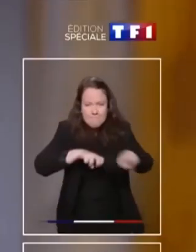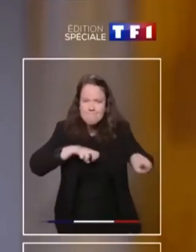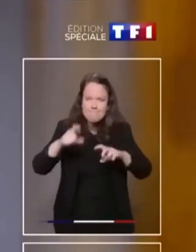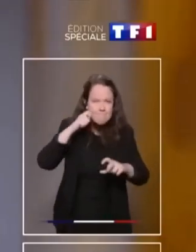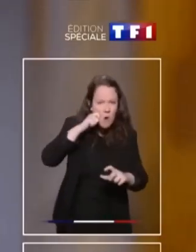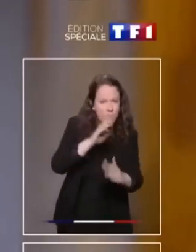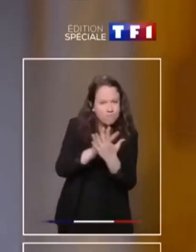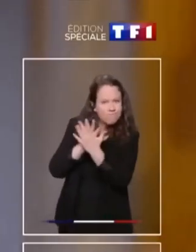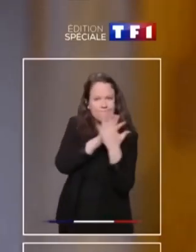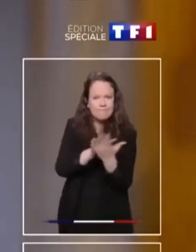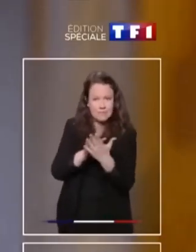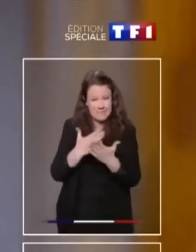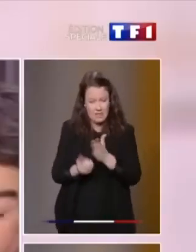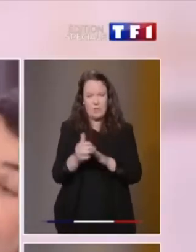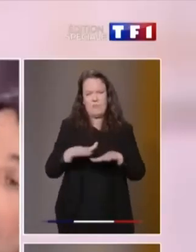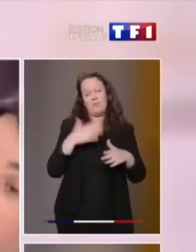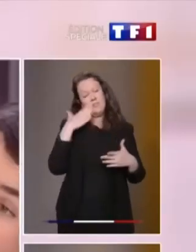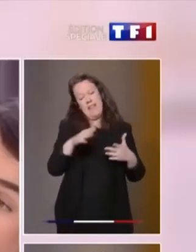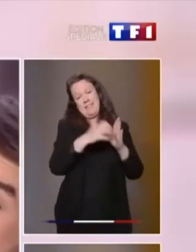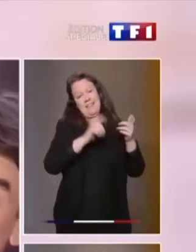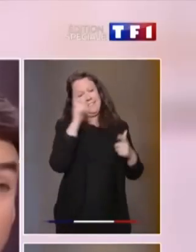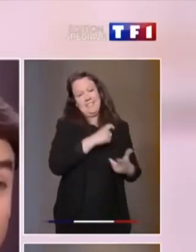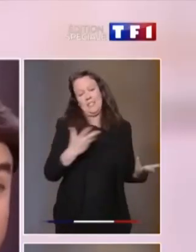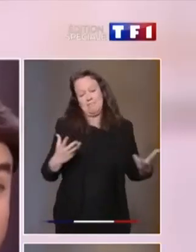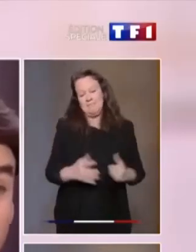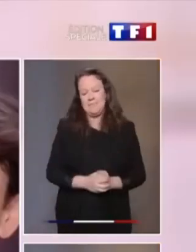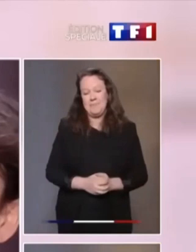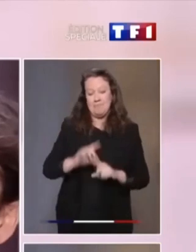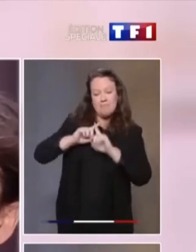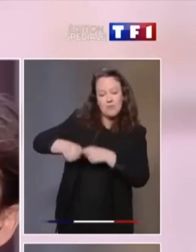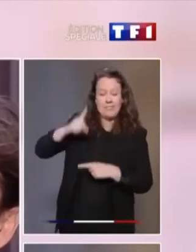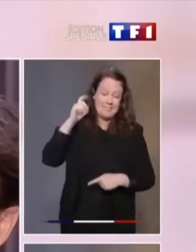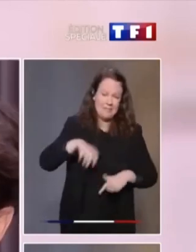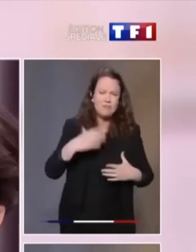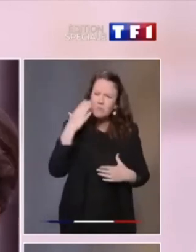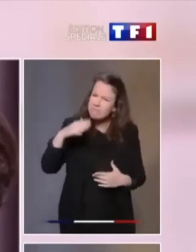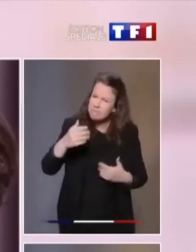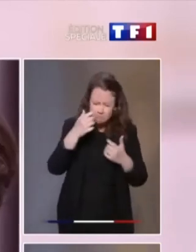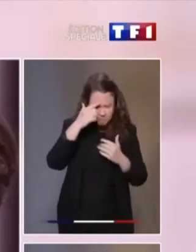об ощущении полной своей безнаказанности. Ну а с другой стороны, чего вы хотите?